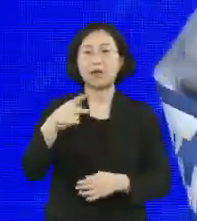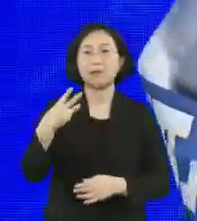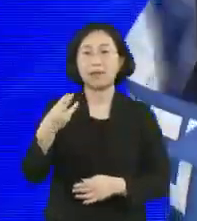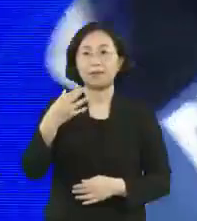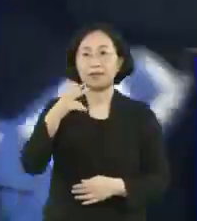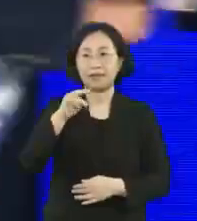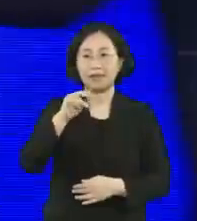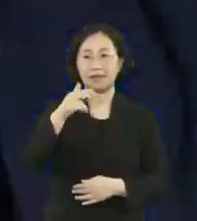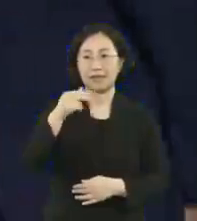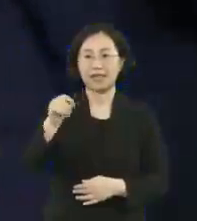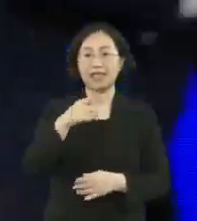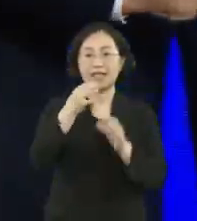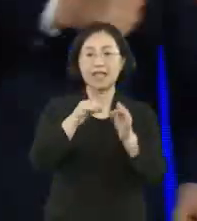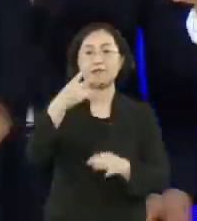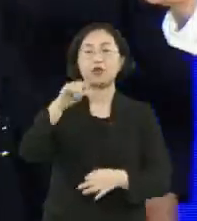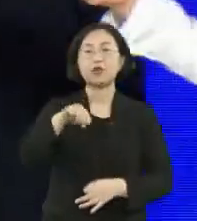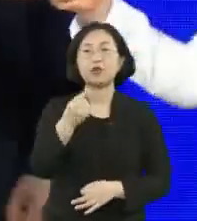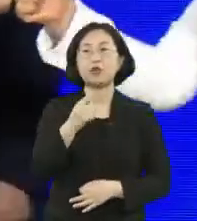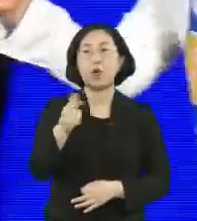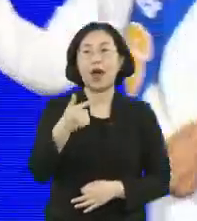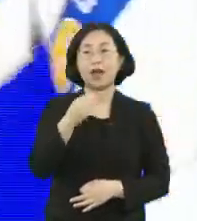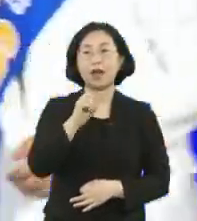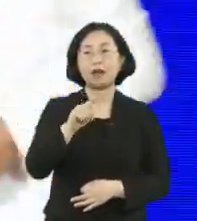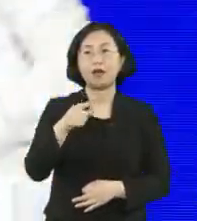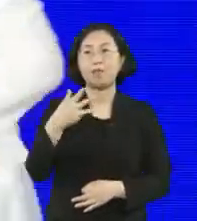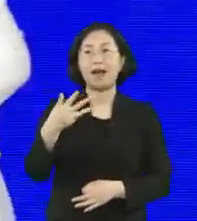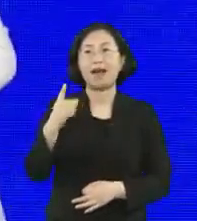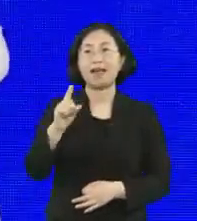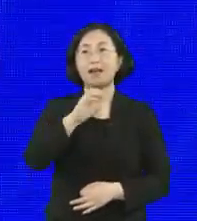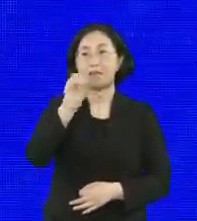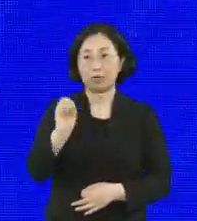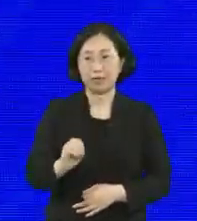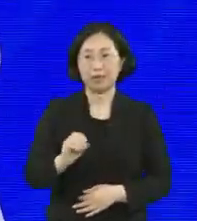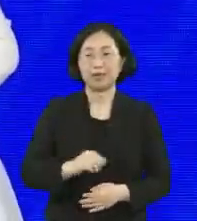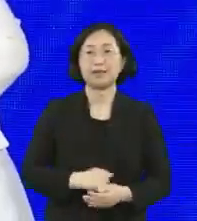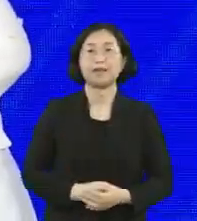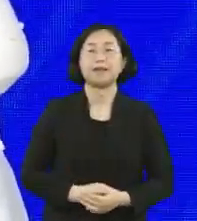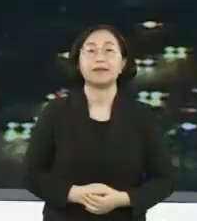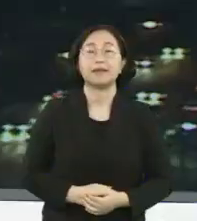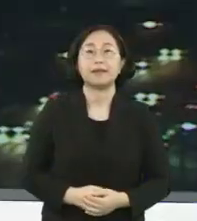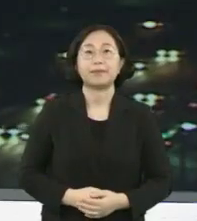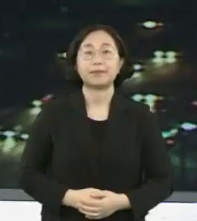2.37%, 김두관 후보 0.87%였습니다.